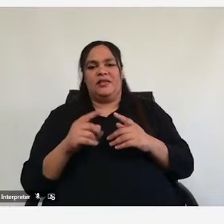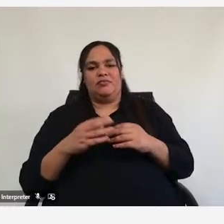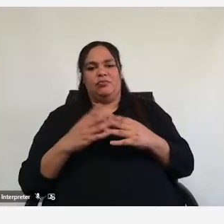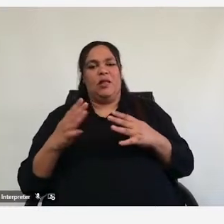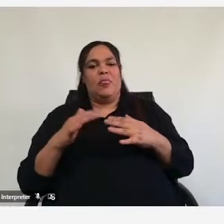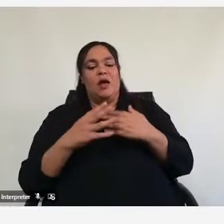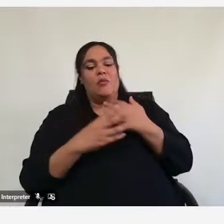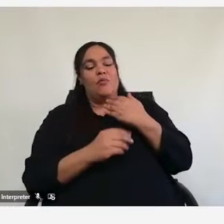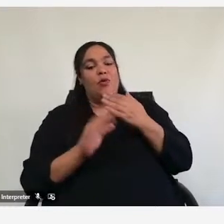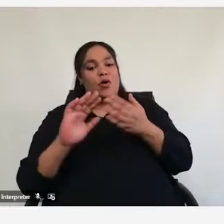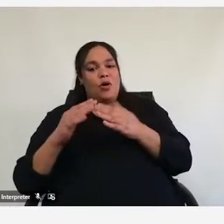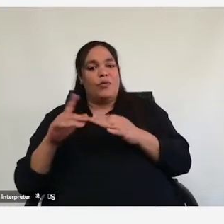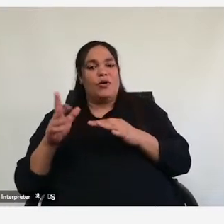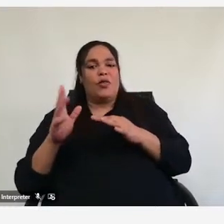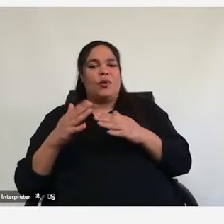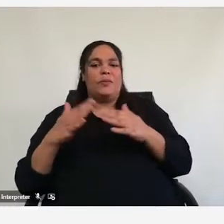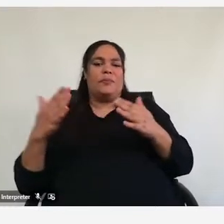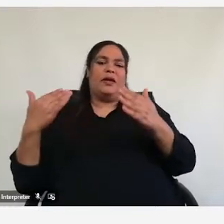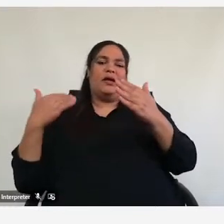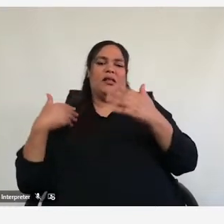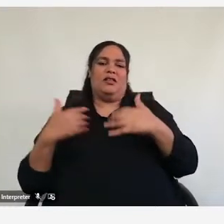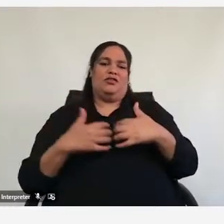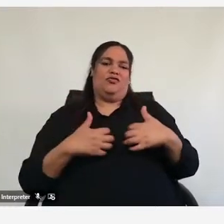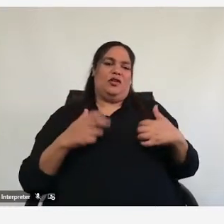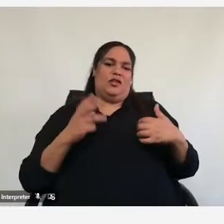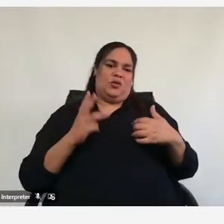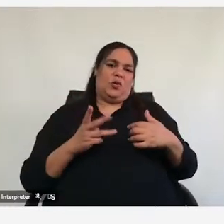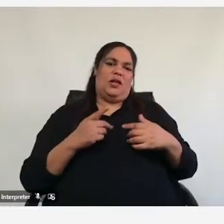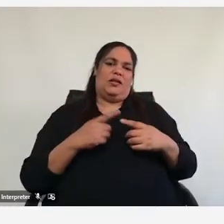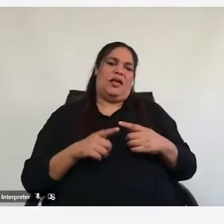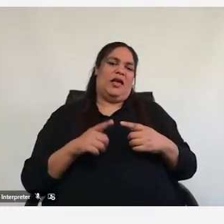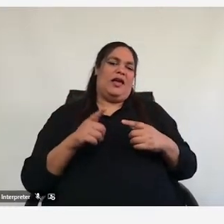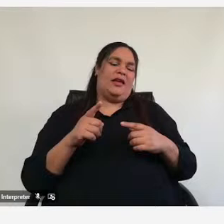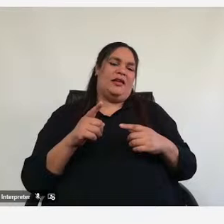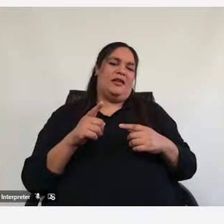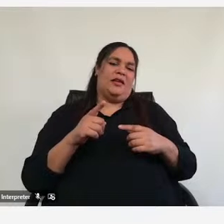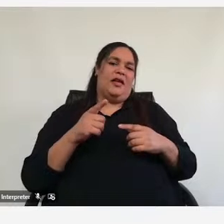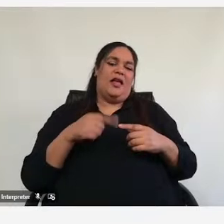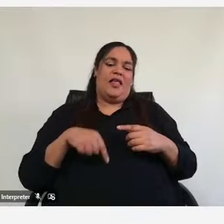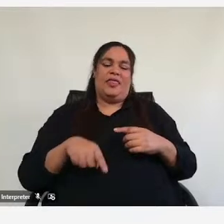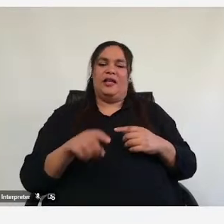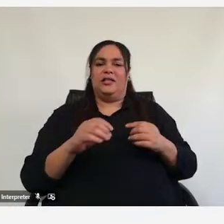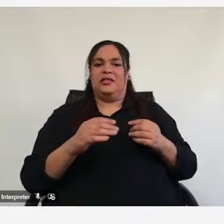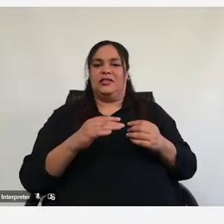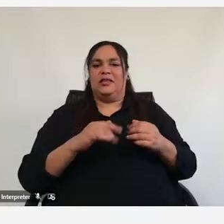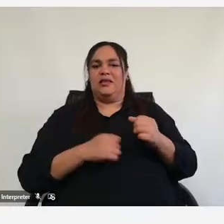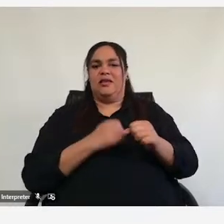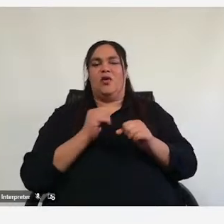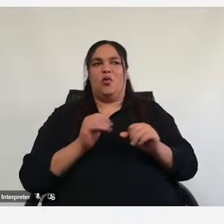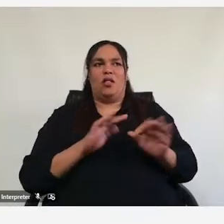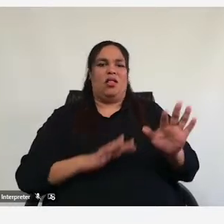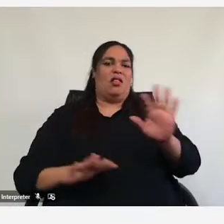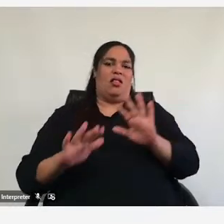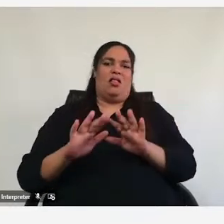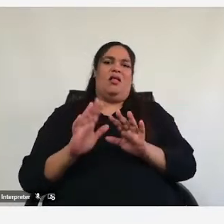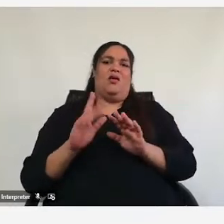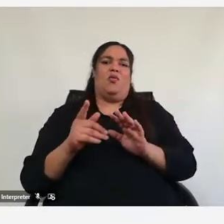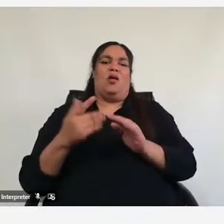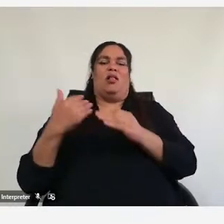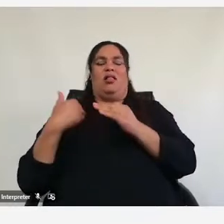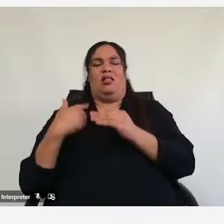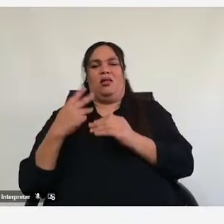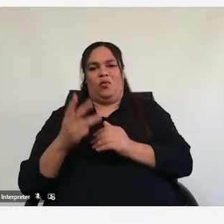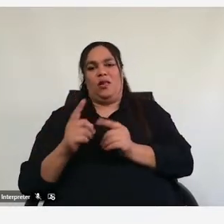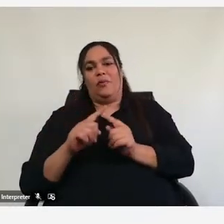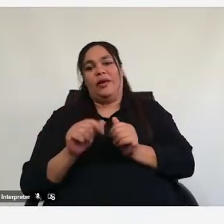die groot las van hierdie vreugde en joviale uitbarstings van julle sal moet dra.